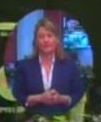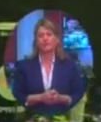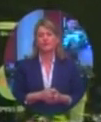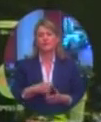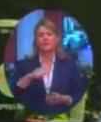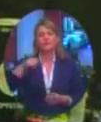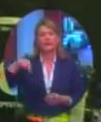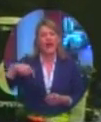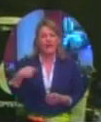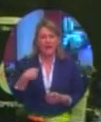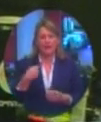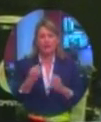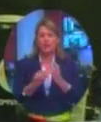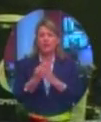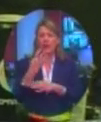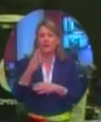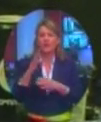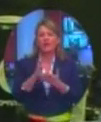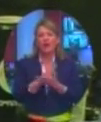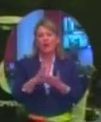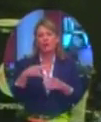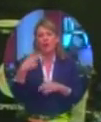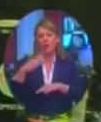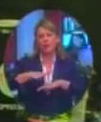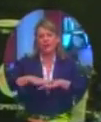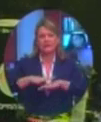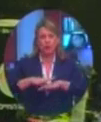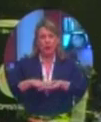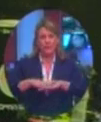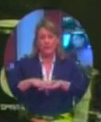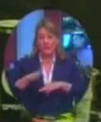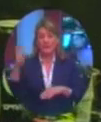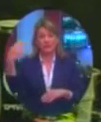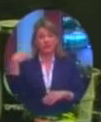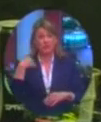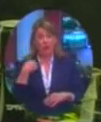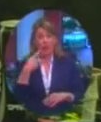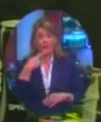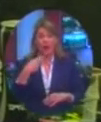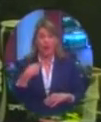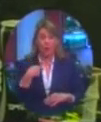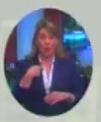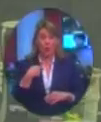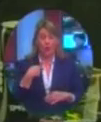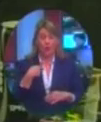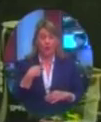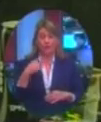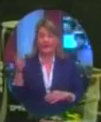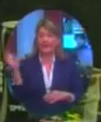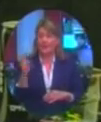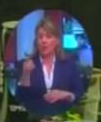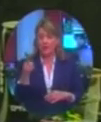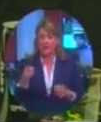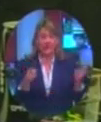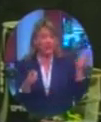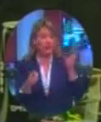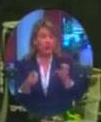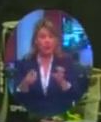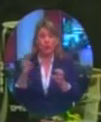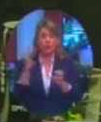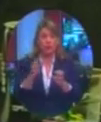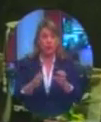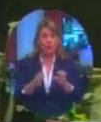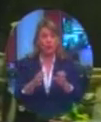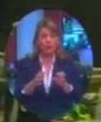קמנו והחלטנו להיות מקצועיים, וכשבאו אלינו ואמרו, תמנו את זה לתפקיד הזה. או הפוליטיקאים או אנשים שהם